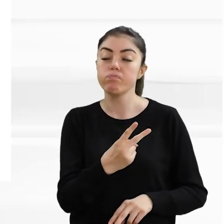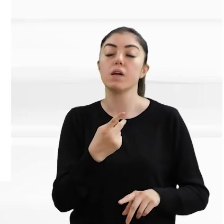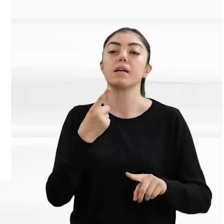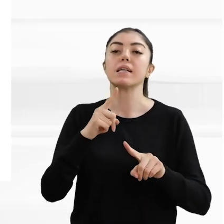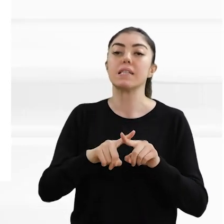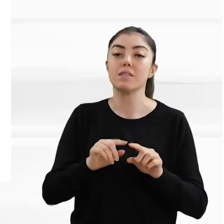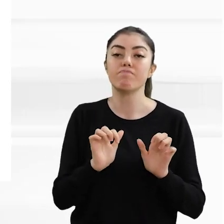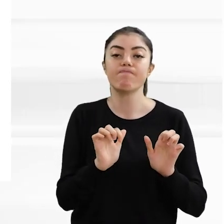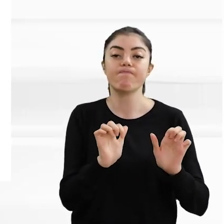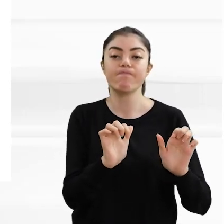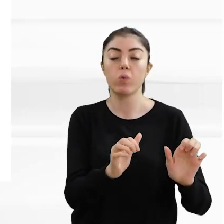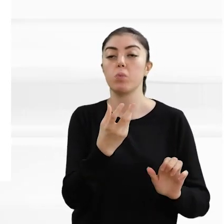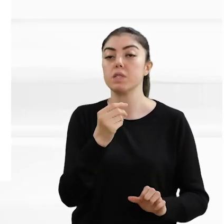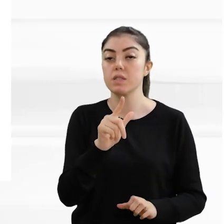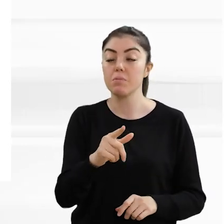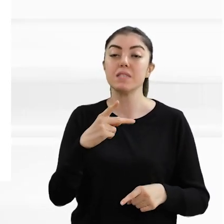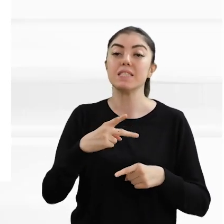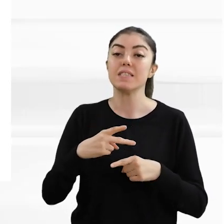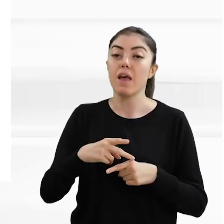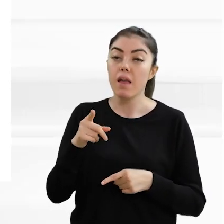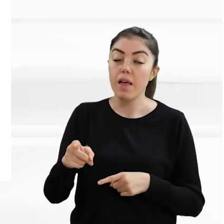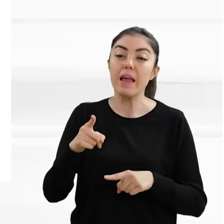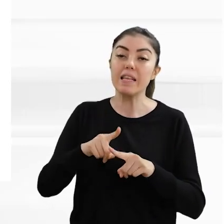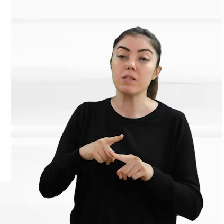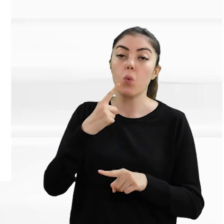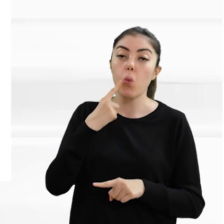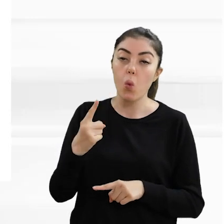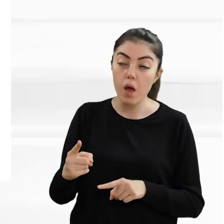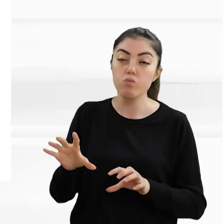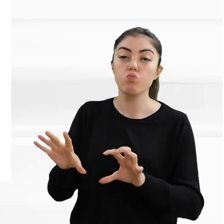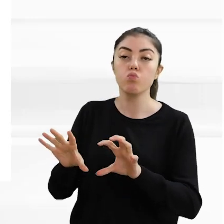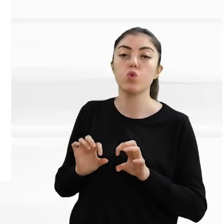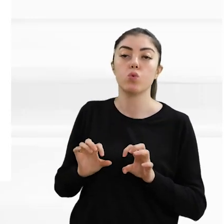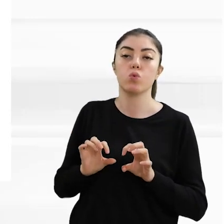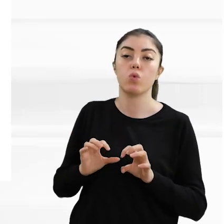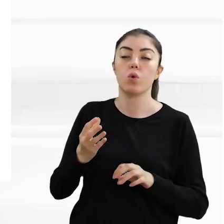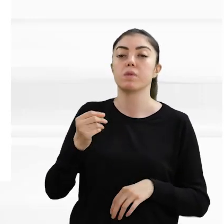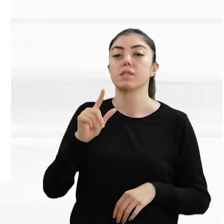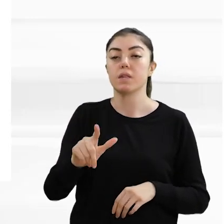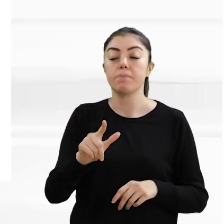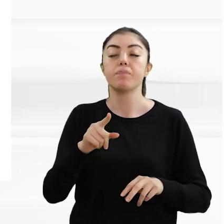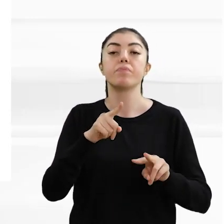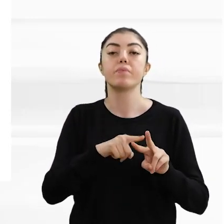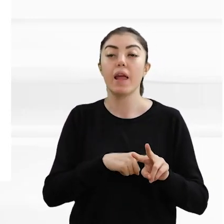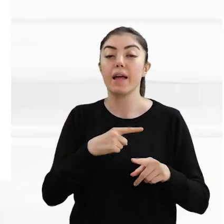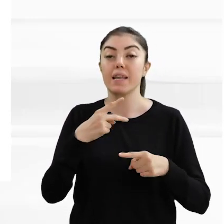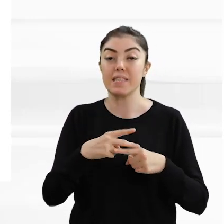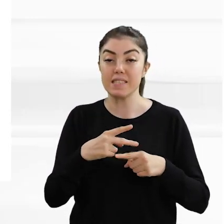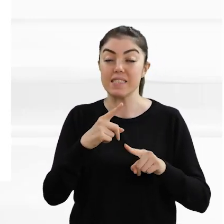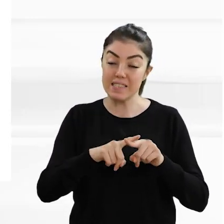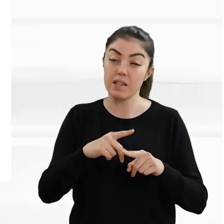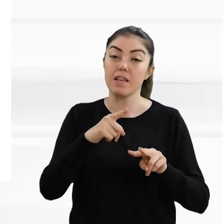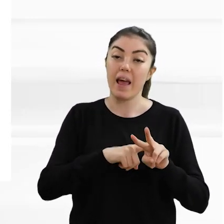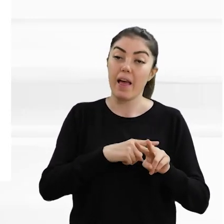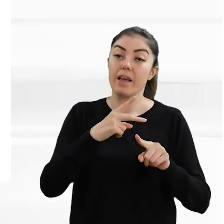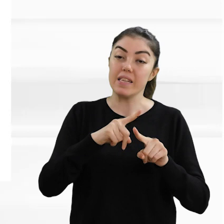X'i itmesi gerekir. Z'nin X'i çekmesi gerekir. Y'nin X'i itebilmesi için Y